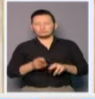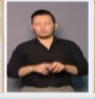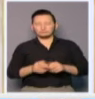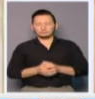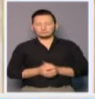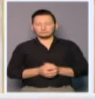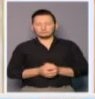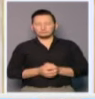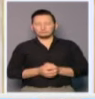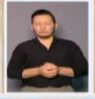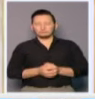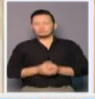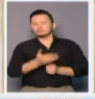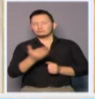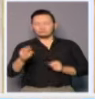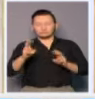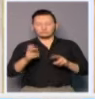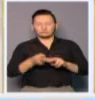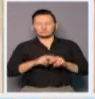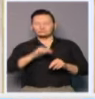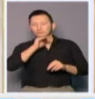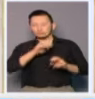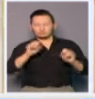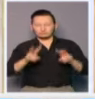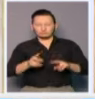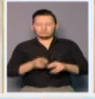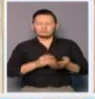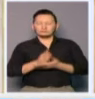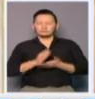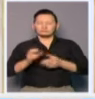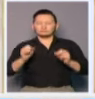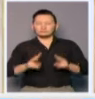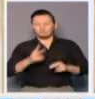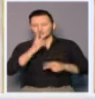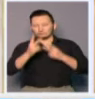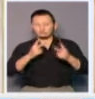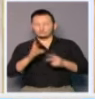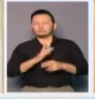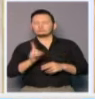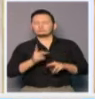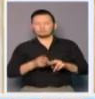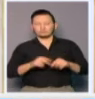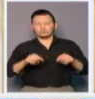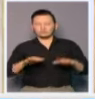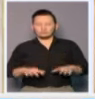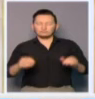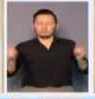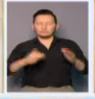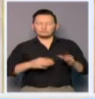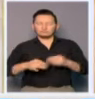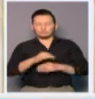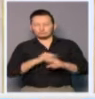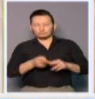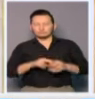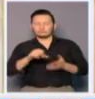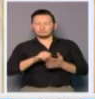вы, как узкие специалисты, узконаправленные специалисты, видите, что здесь сидят академики, мэтры